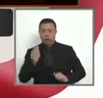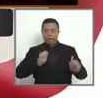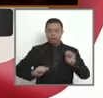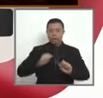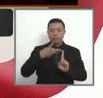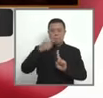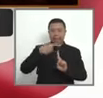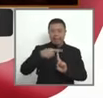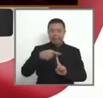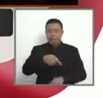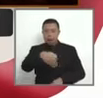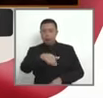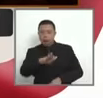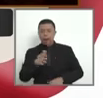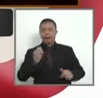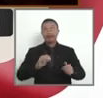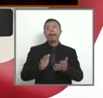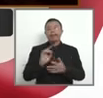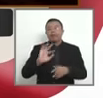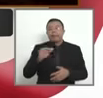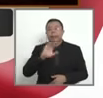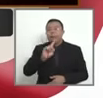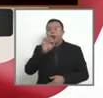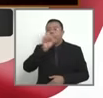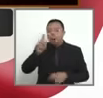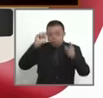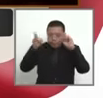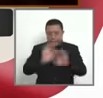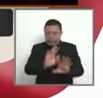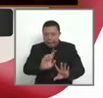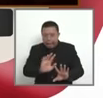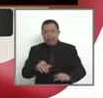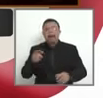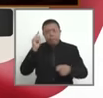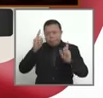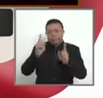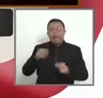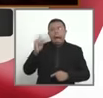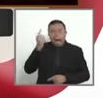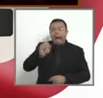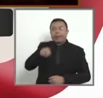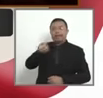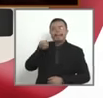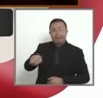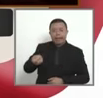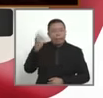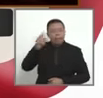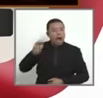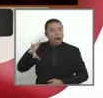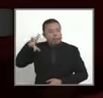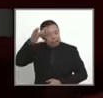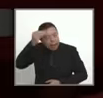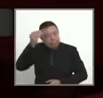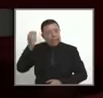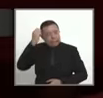tahu apakah ini intimidasi tetapi intinya begini ada banyak peristiwa di mana kita tidak bebas mengungkapkan ekspresi